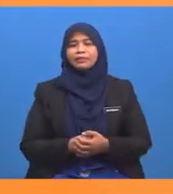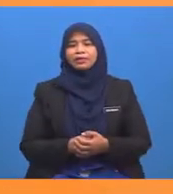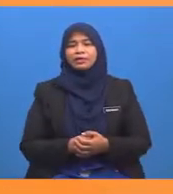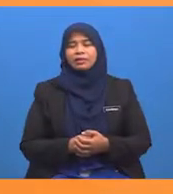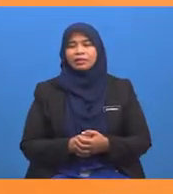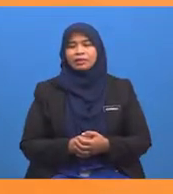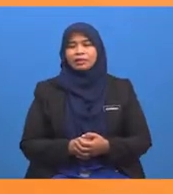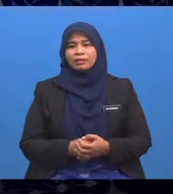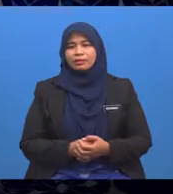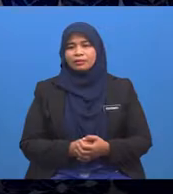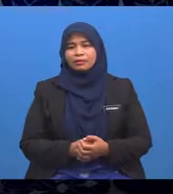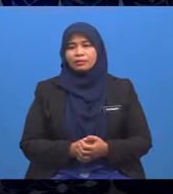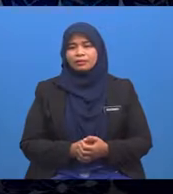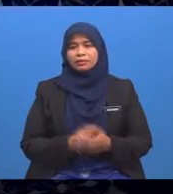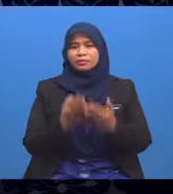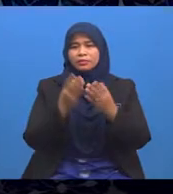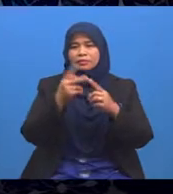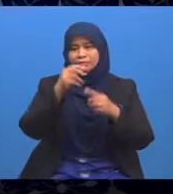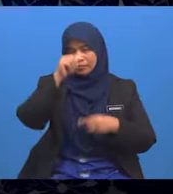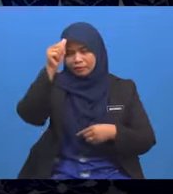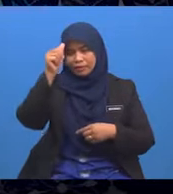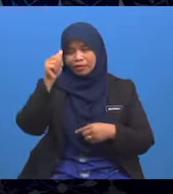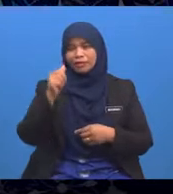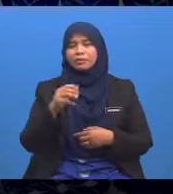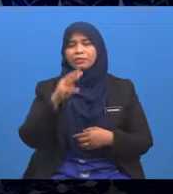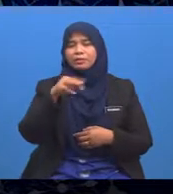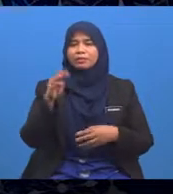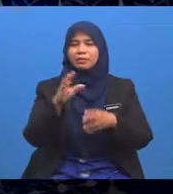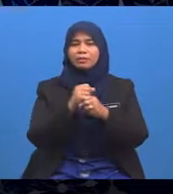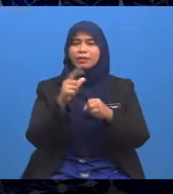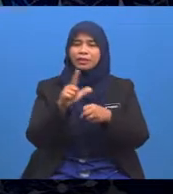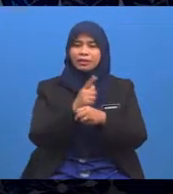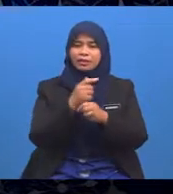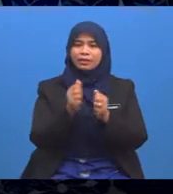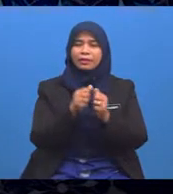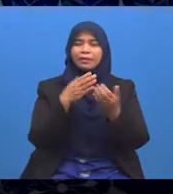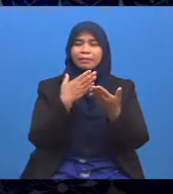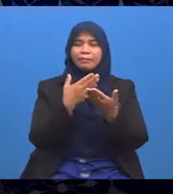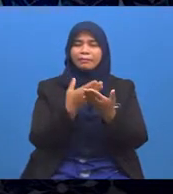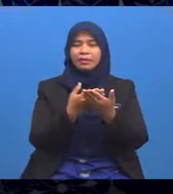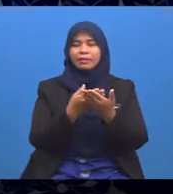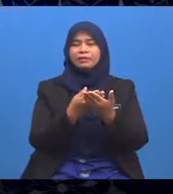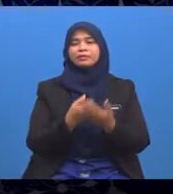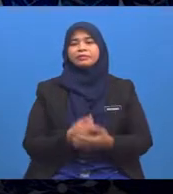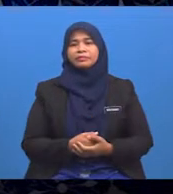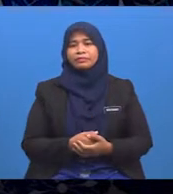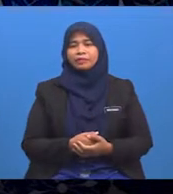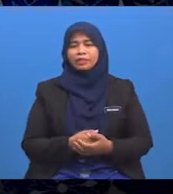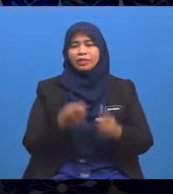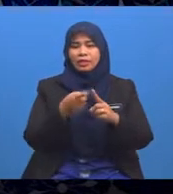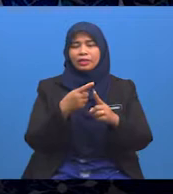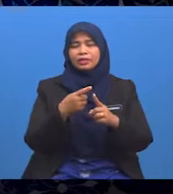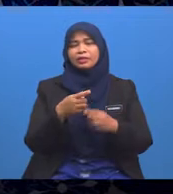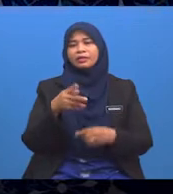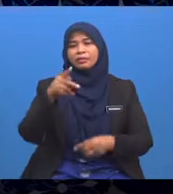pertama umat Islam. Alhamdulillah, murid-murid dapat melengkapkan dengan baik peta pokok itu tadi. Daripada peta